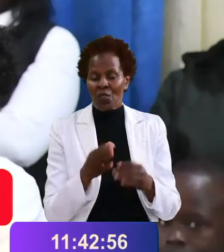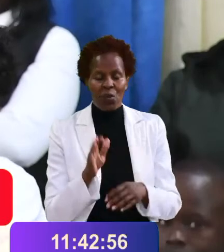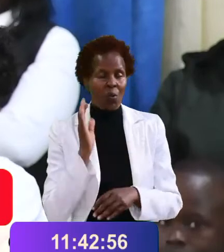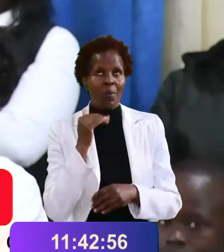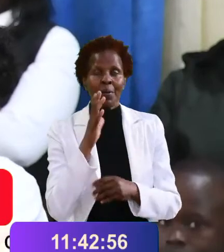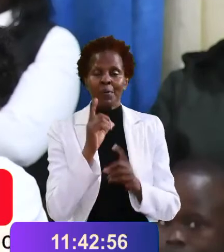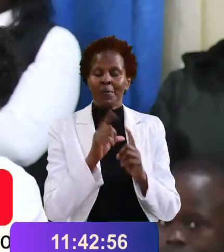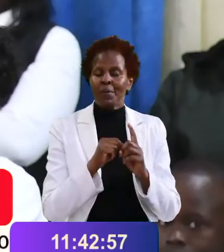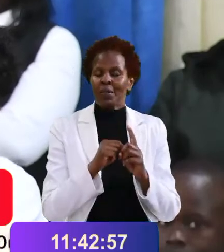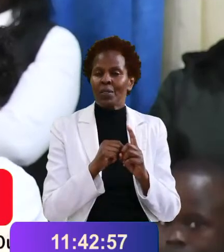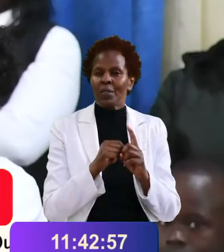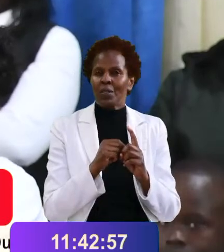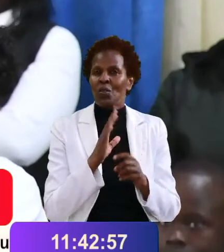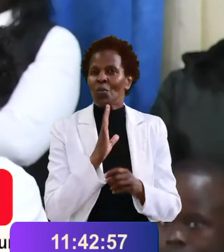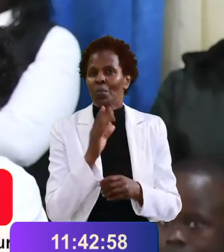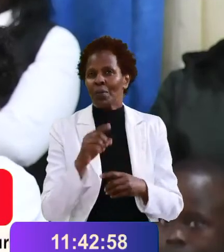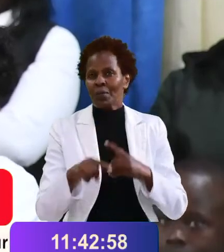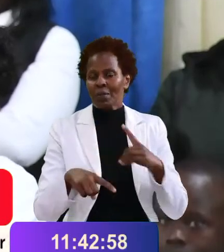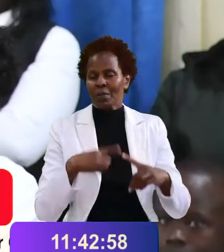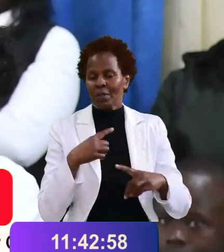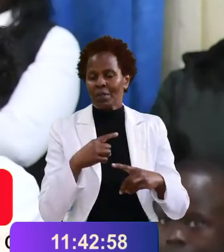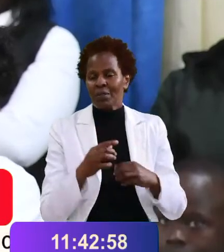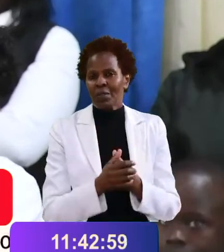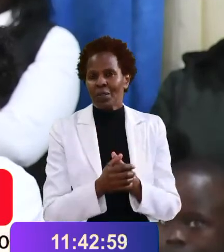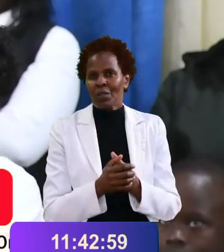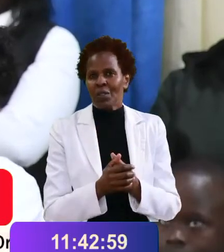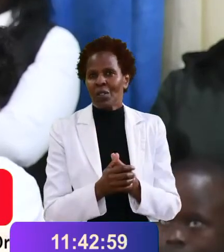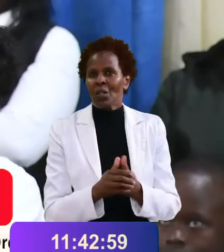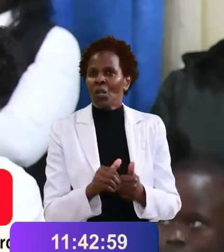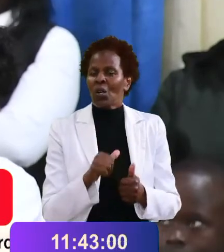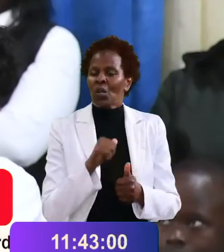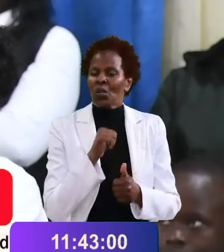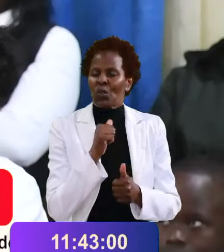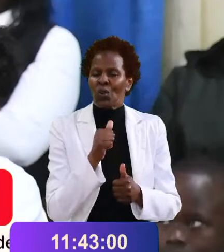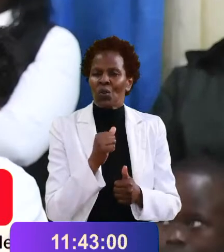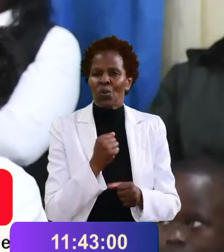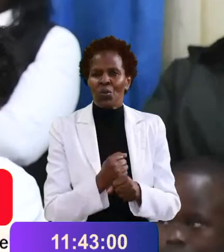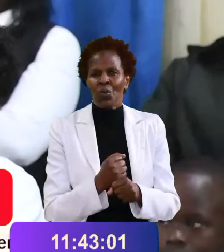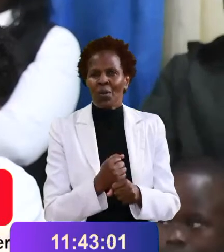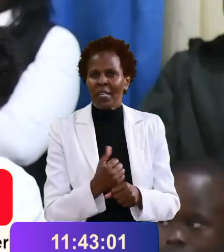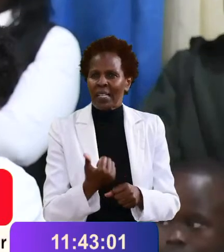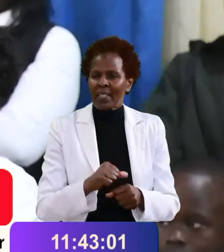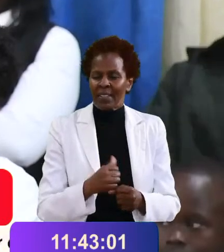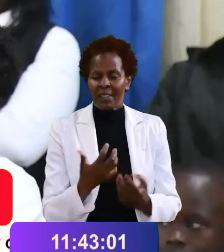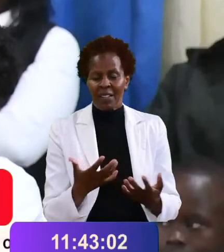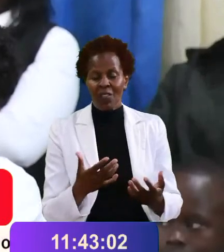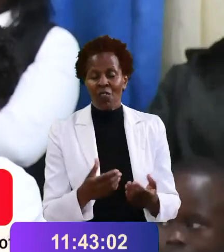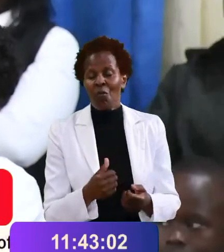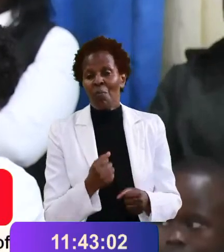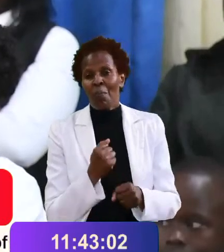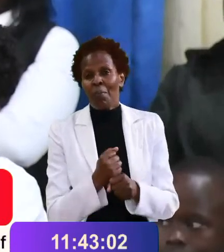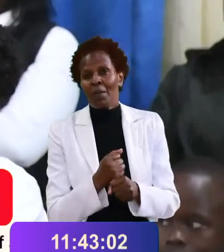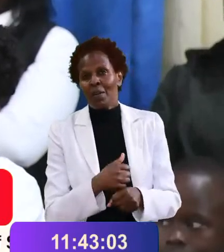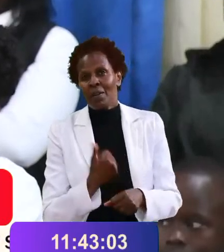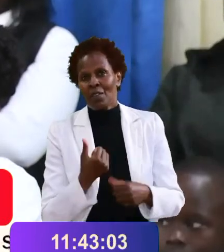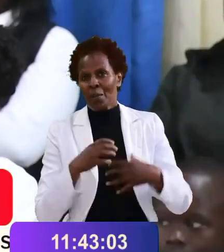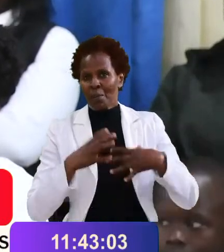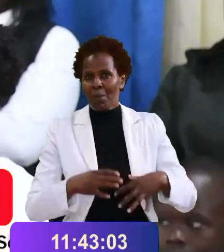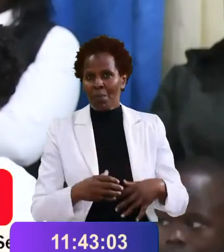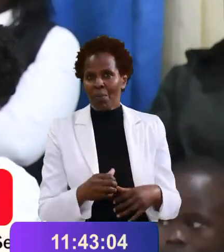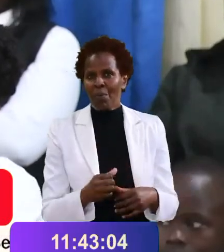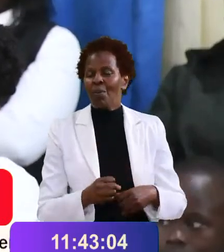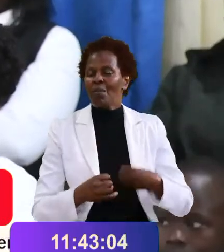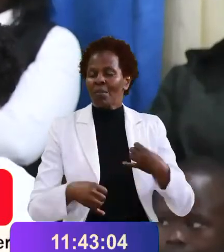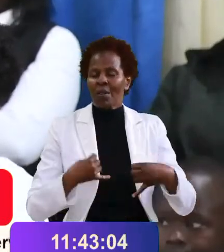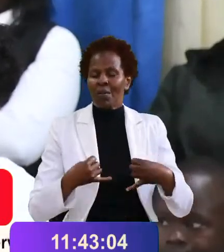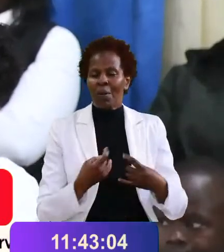Mungu, tutafanikiwa. Usifanye chochote uwafurahishe watu, lakini fanya kitu ndio